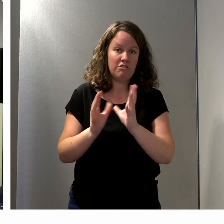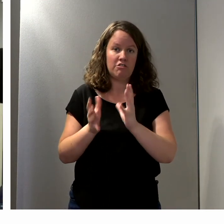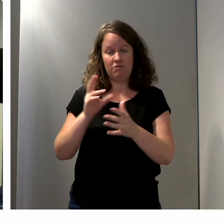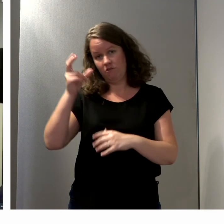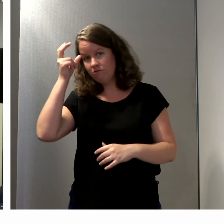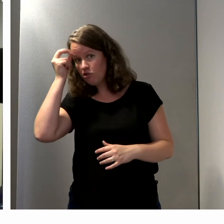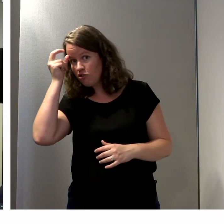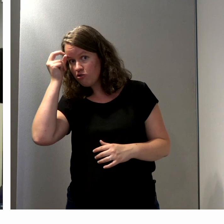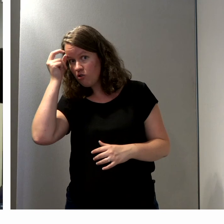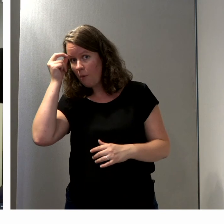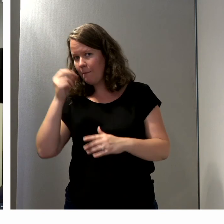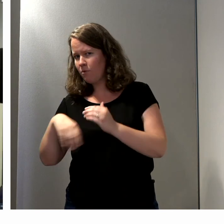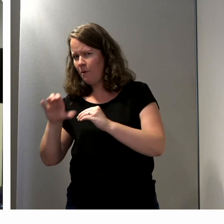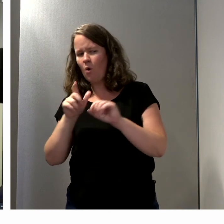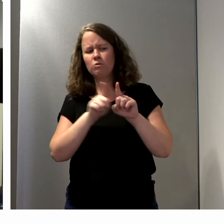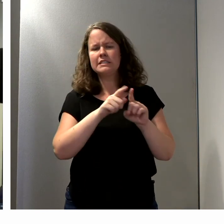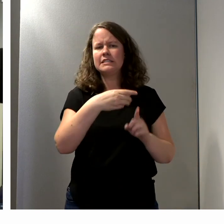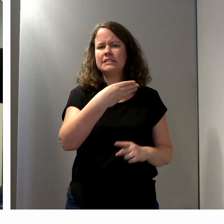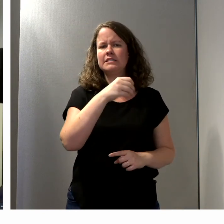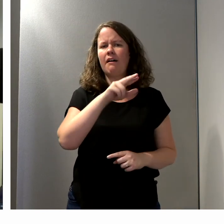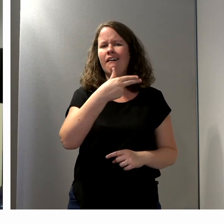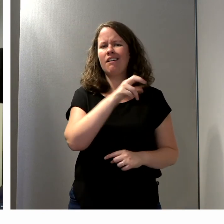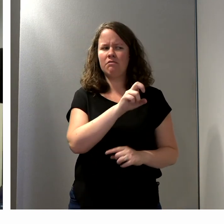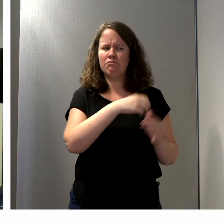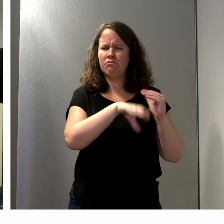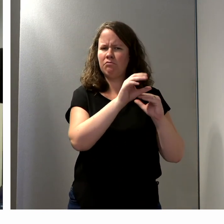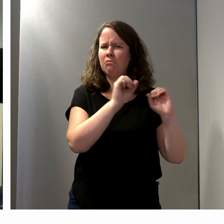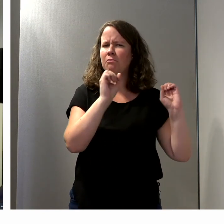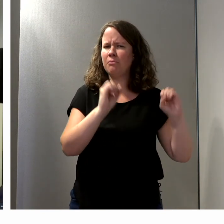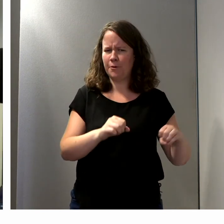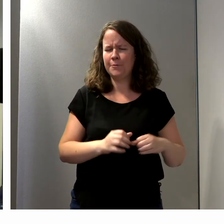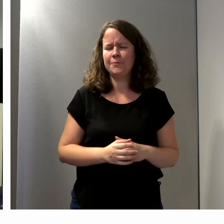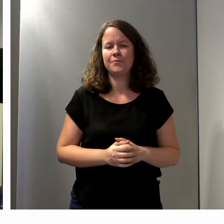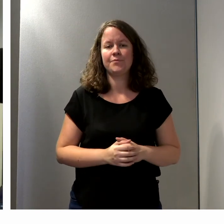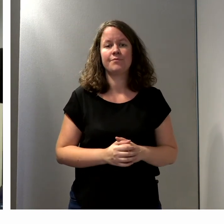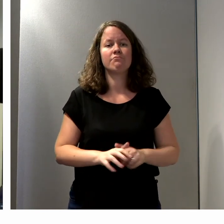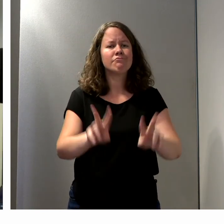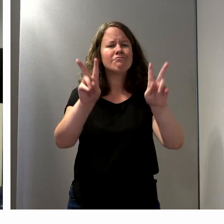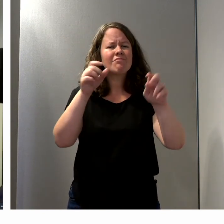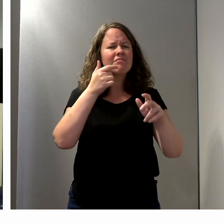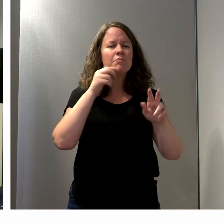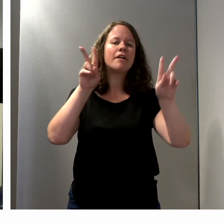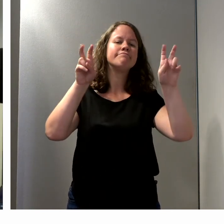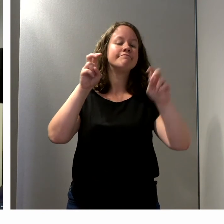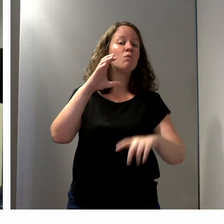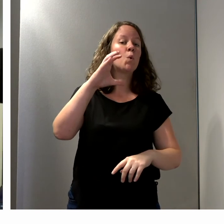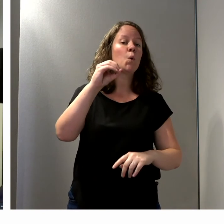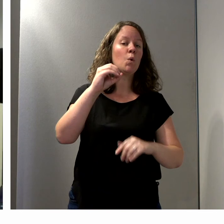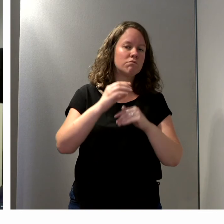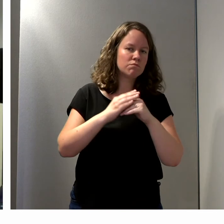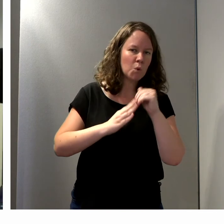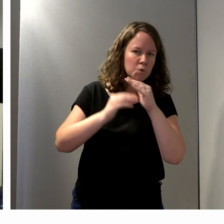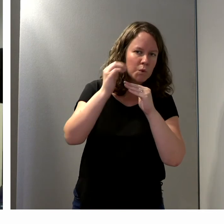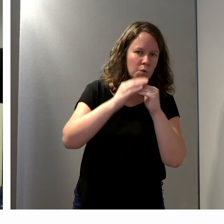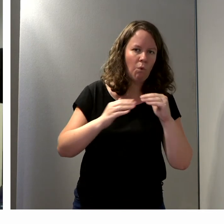de Jérôme et de Marine dans l'idée que justement cette co-construction, que ce soit par l'UX